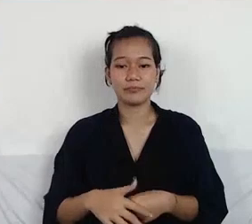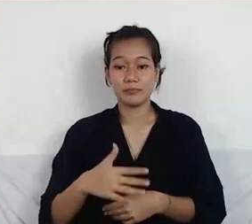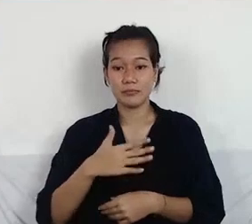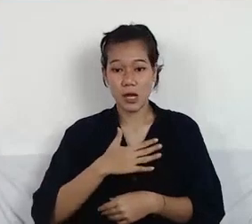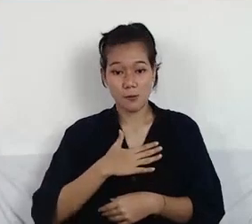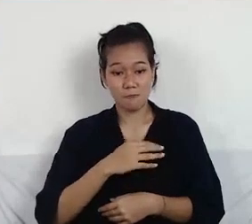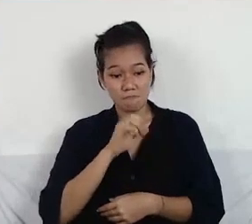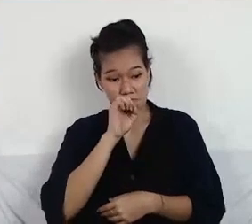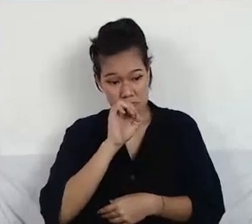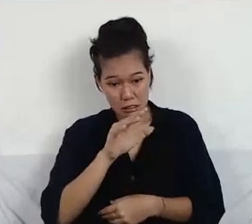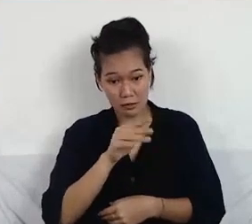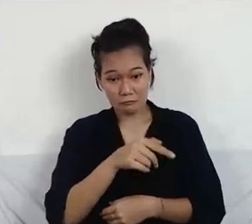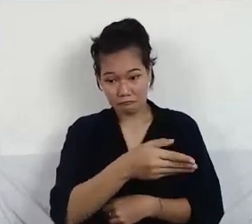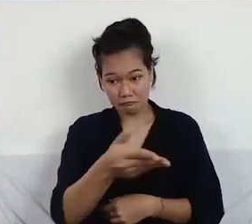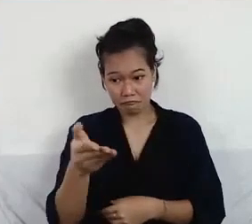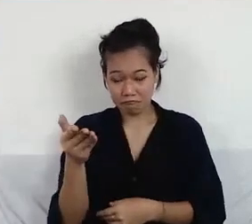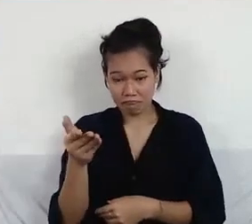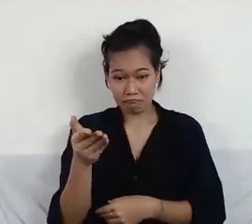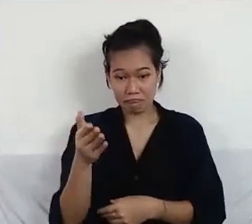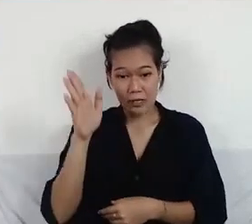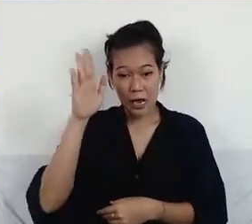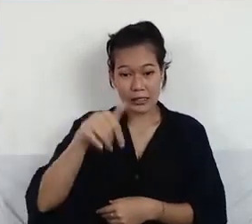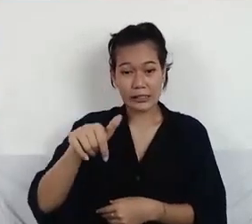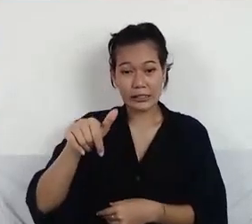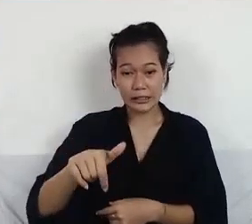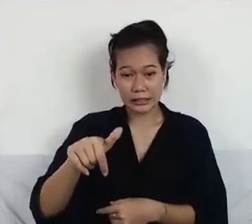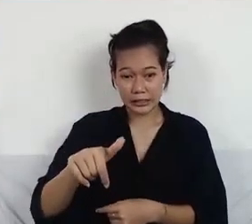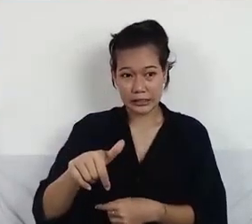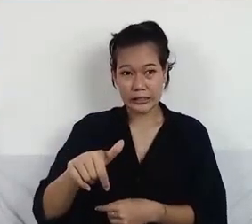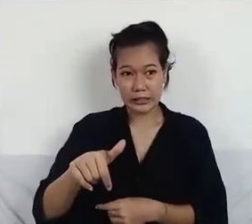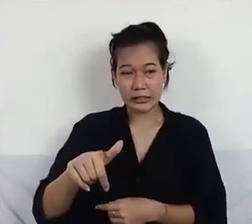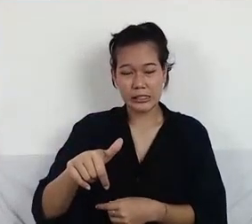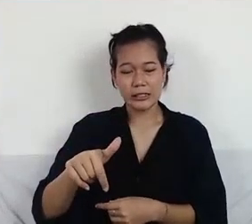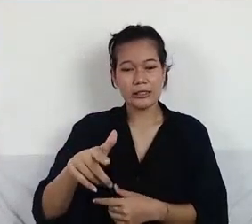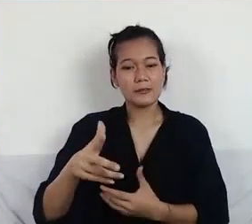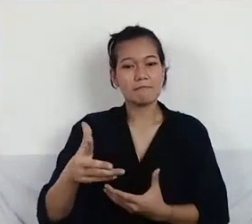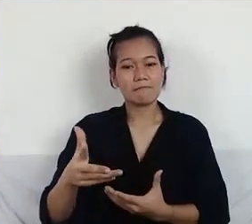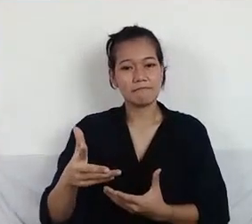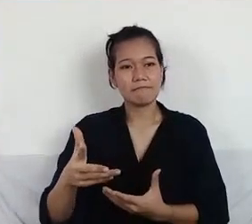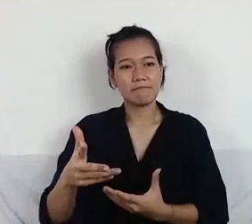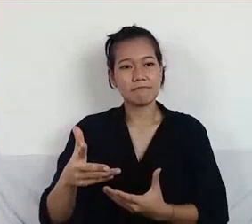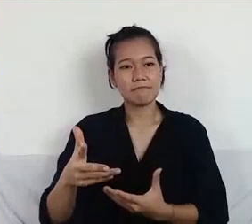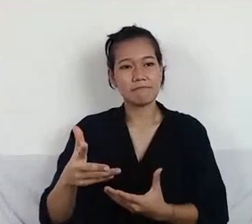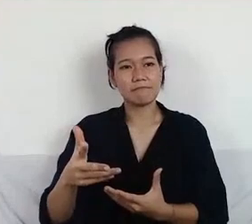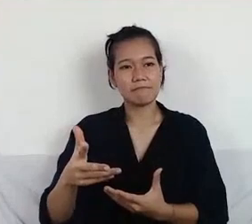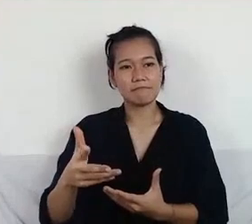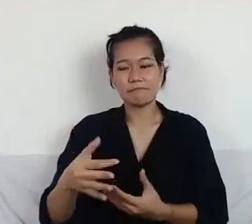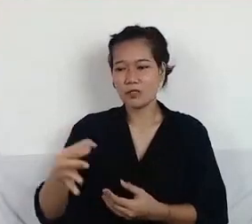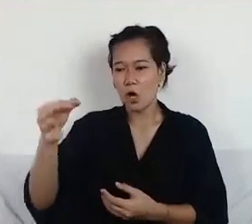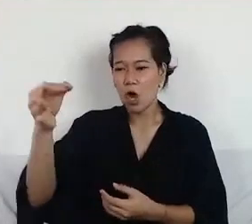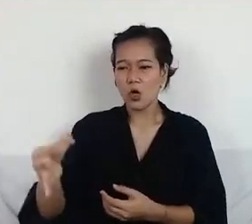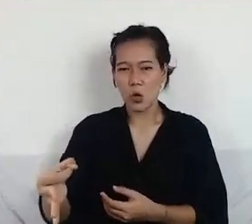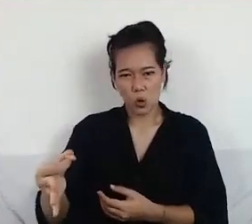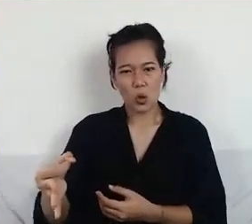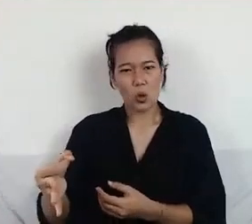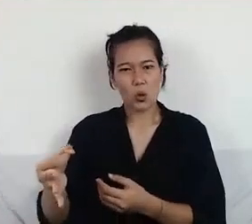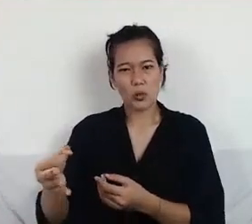kepadamu, pada hari itu Sodom akan lebih ringan tanggungannya daripada kota itu.